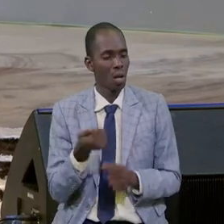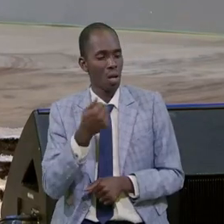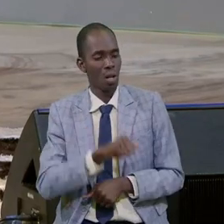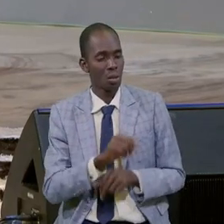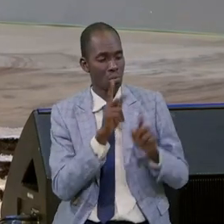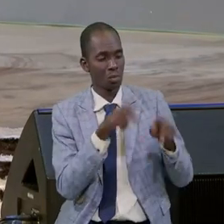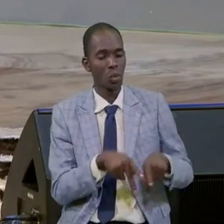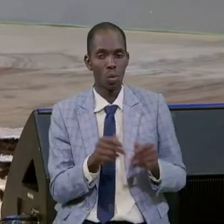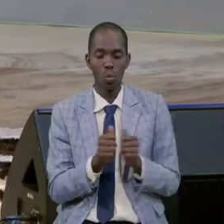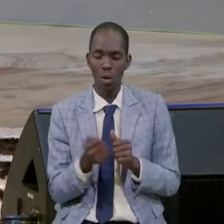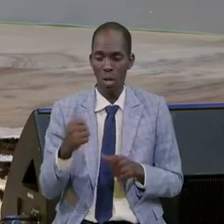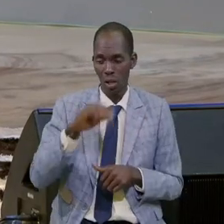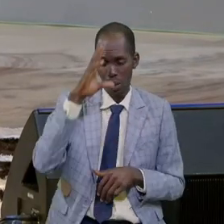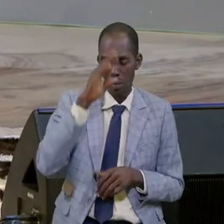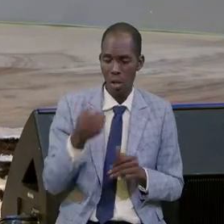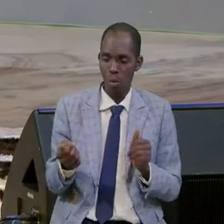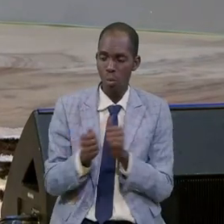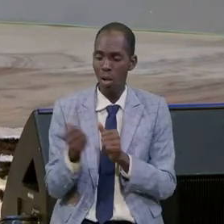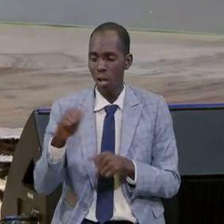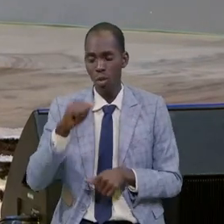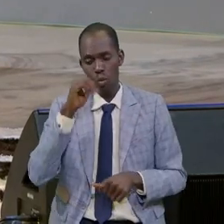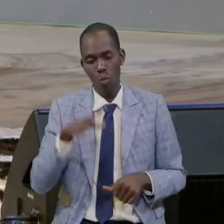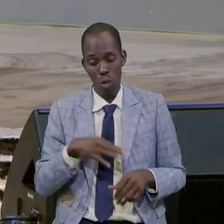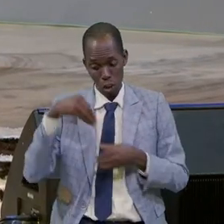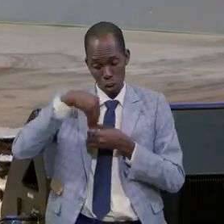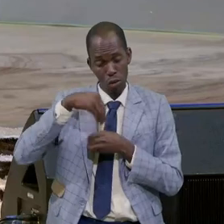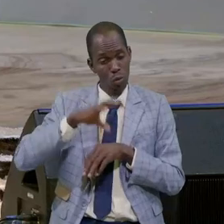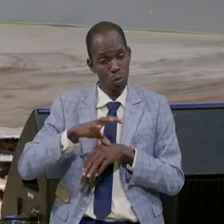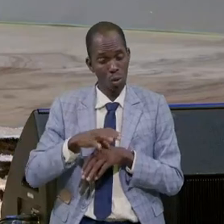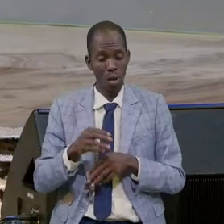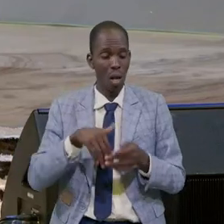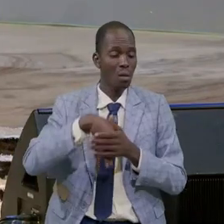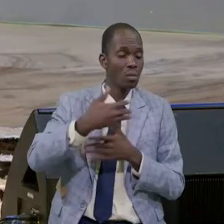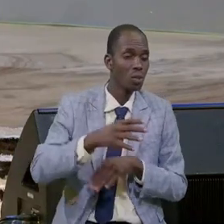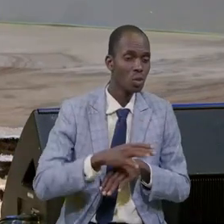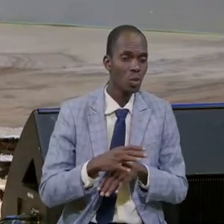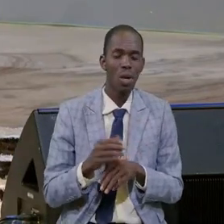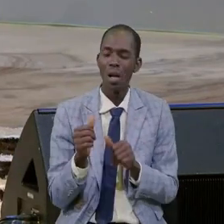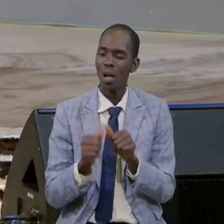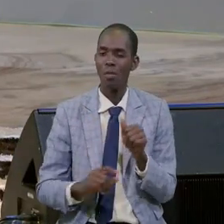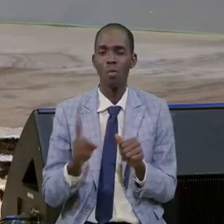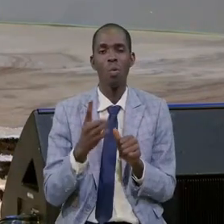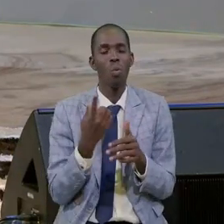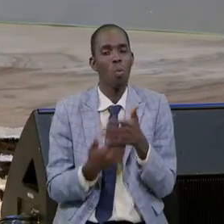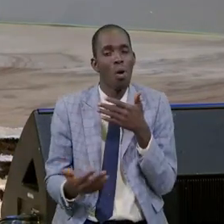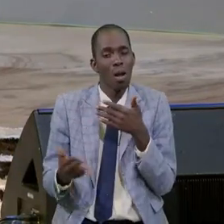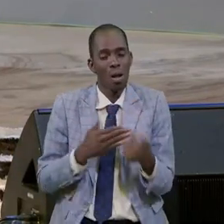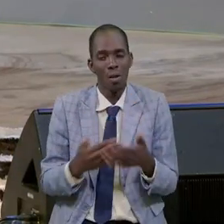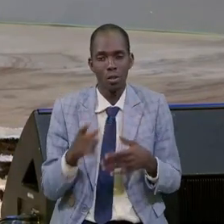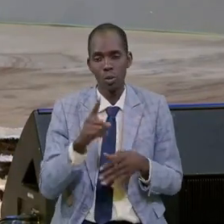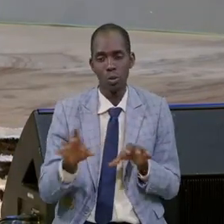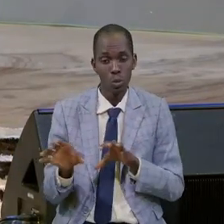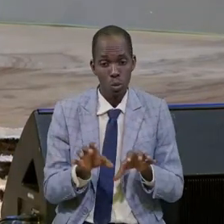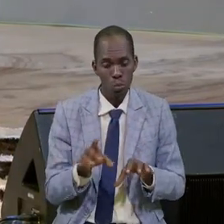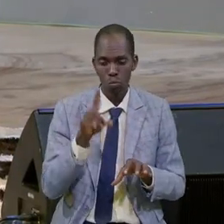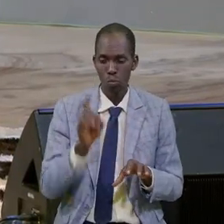avec quelqu'un, avec une femme, avec un homme, à l'église, hors de l'église, partout, soit que vous